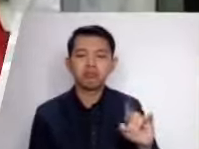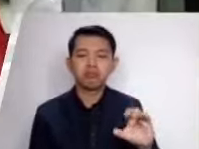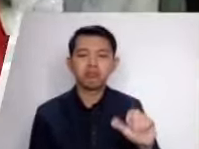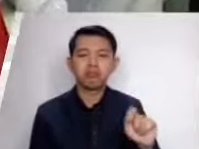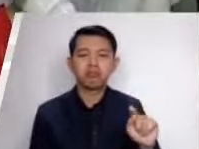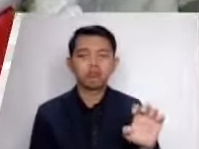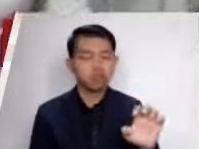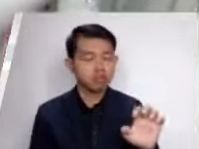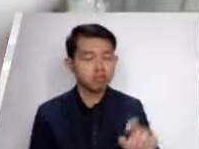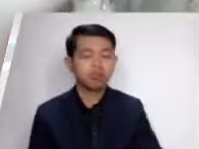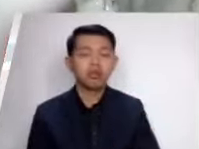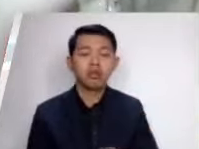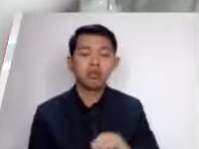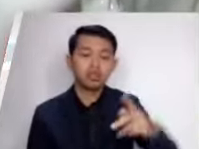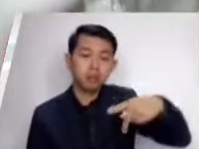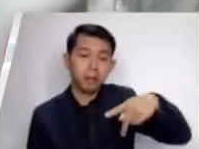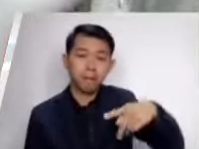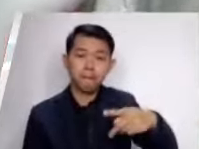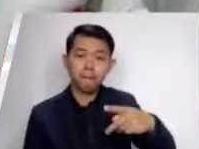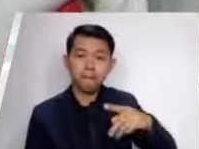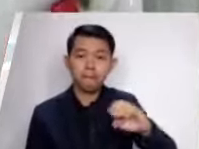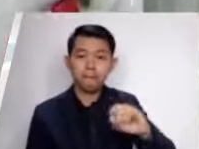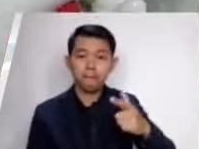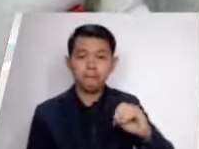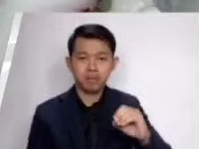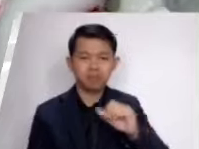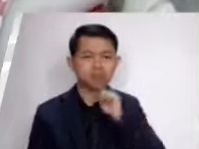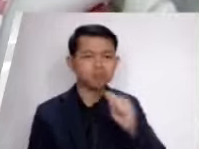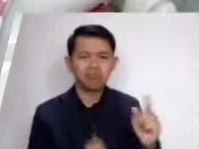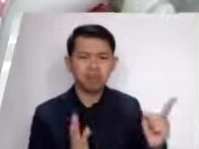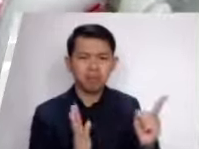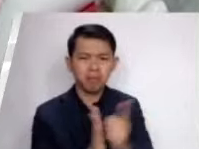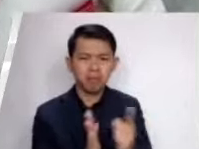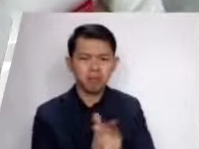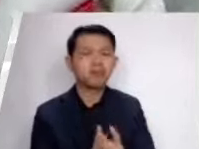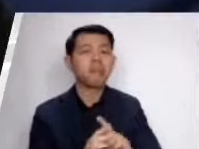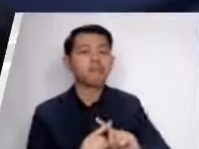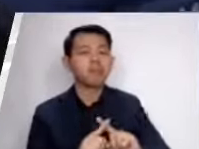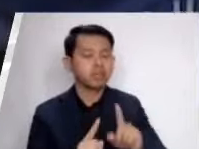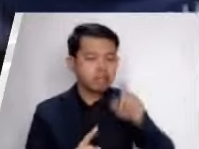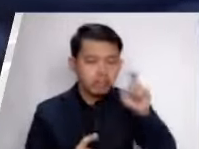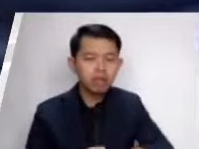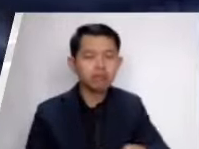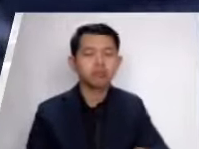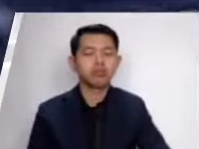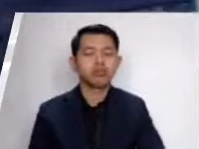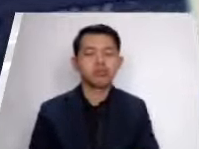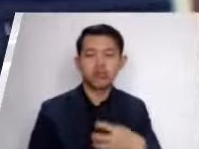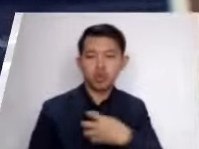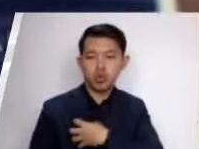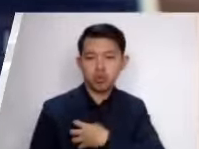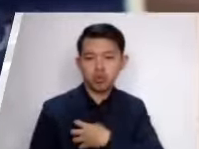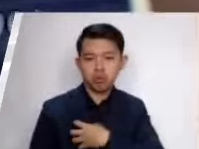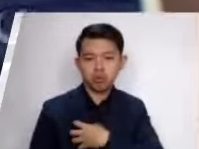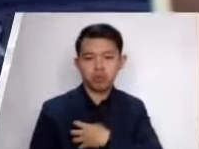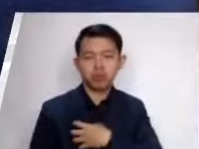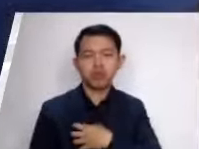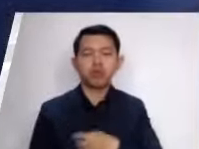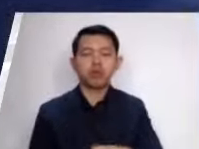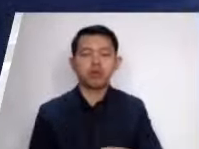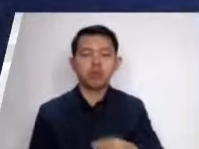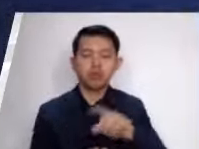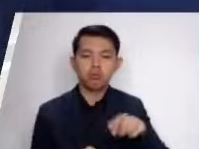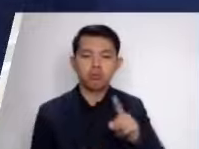Pogo. Ang dapat daw ay palakasin ang operasyon kontra krimen laban sa mga banyagang scammer, hacker at cybercriminal